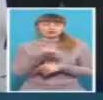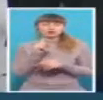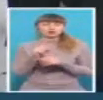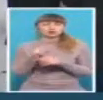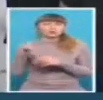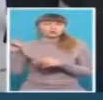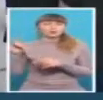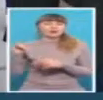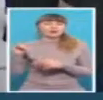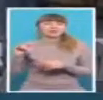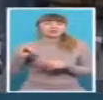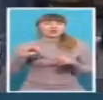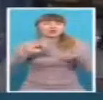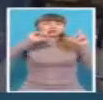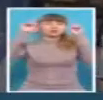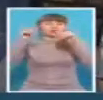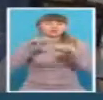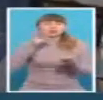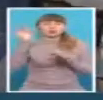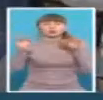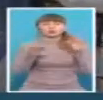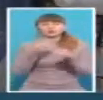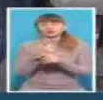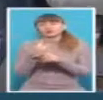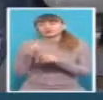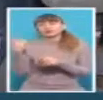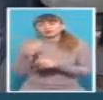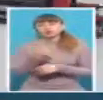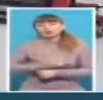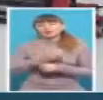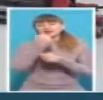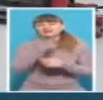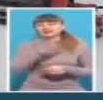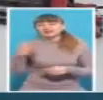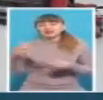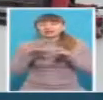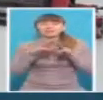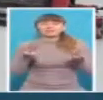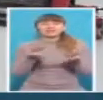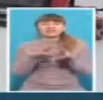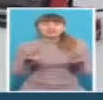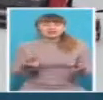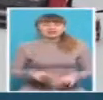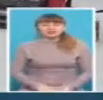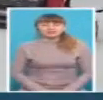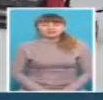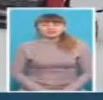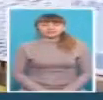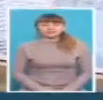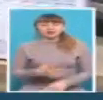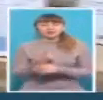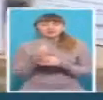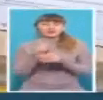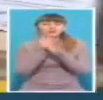оны дамытуға үкімет тарапынан жақсы қолдау қажет. Ұлттық ғарыш орталығының әлеуметімен танысқан мәжіліс депутаттары осылай деді.